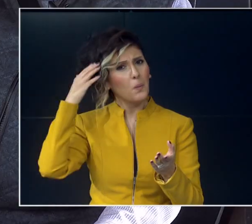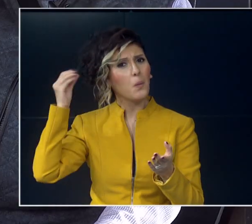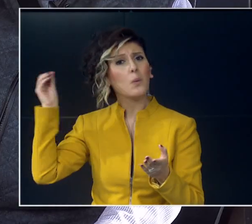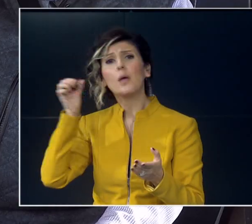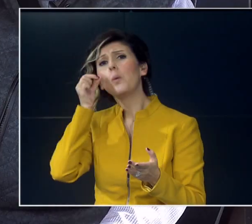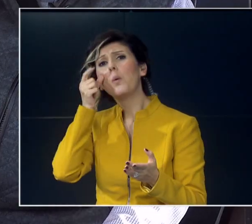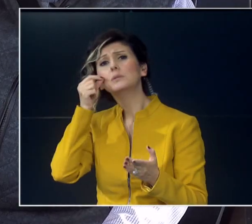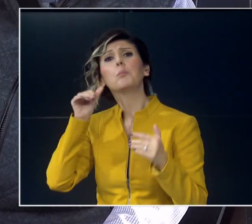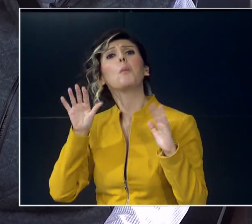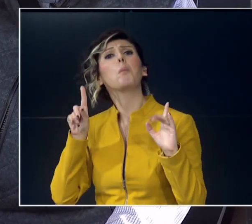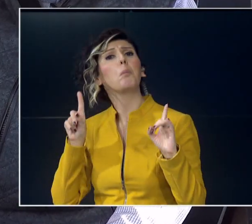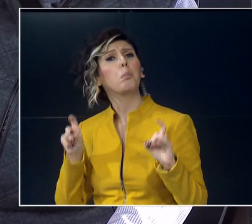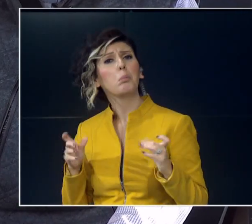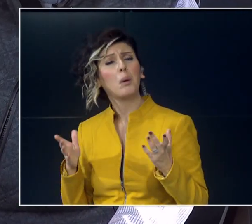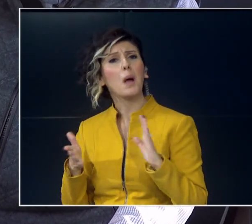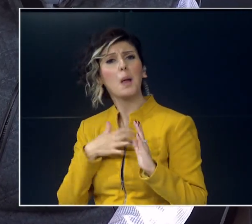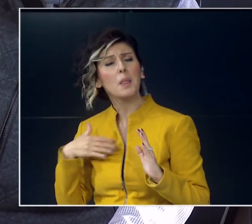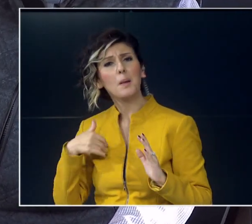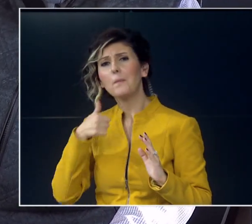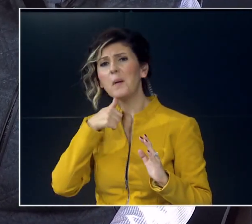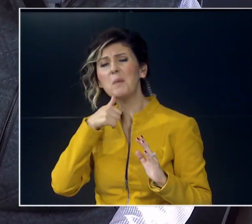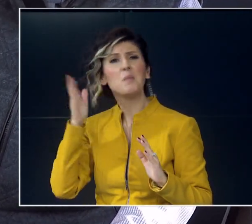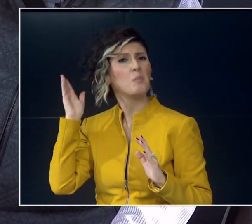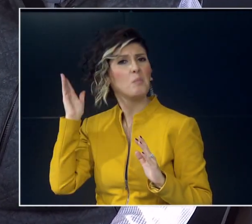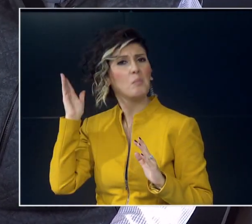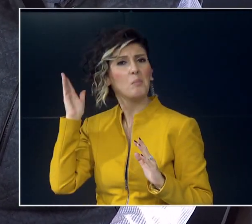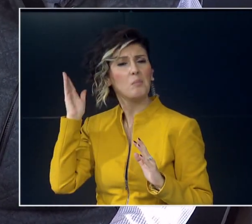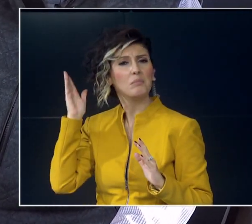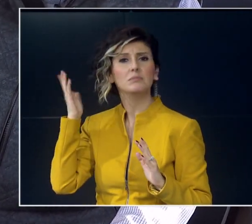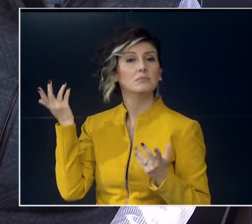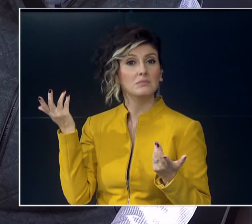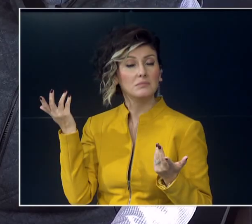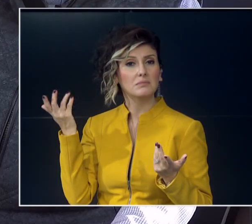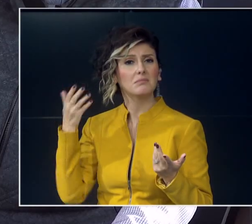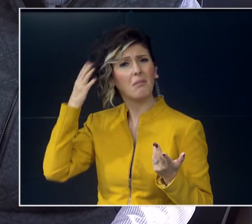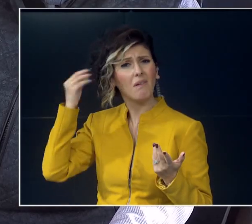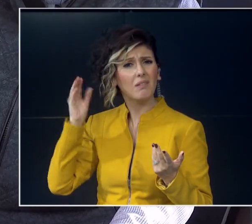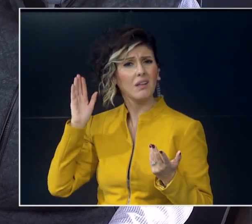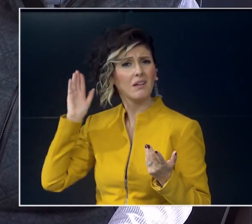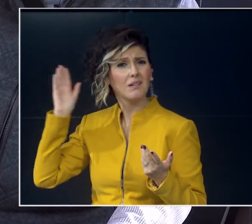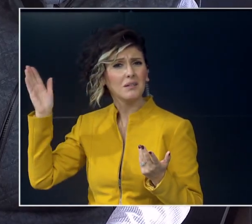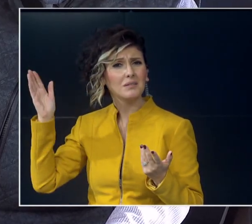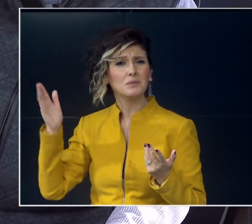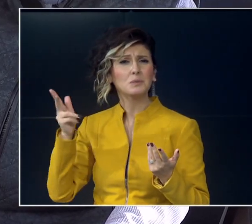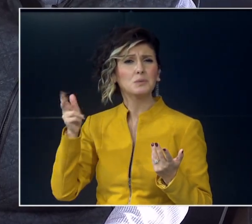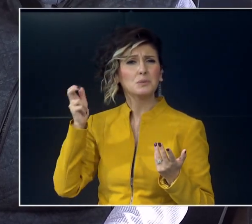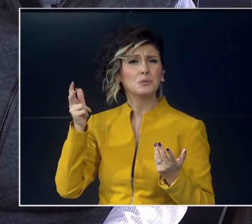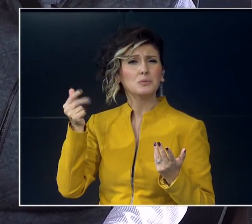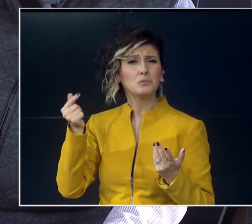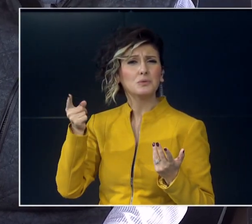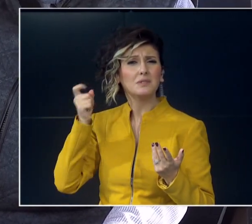özlemiyor musun? Yani anne, babaya ne bileyim. Yok diyorum yani Hollanda'ya gitmek sadece 3-3,5 saat